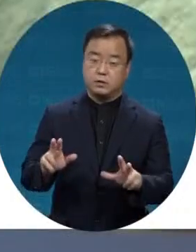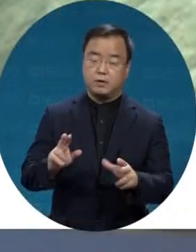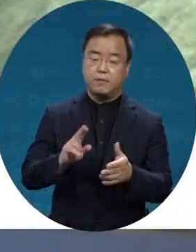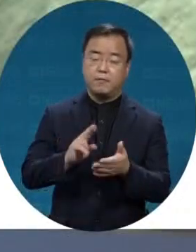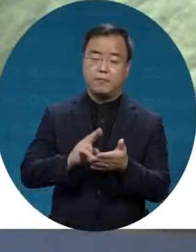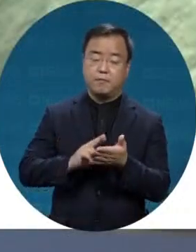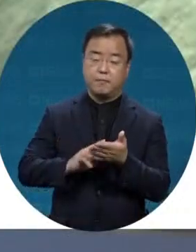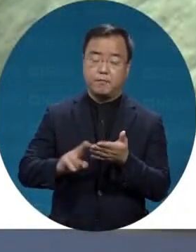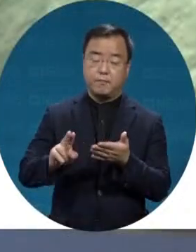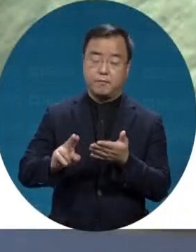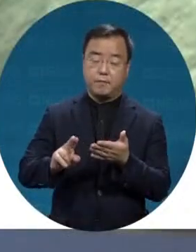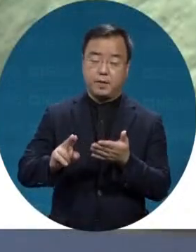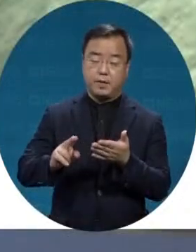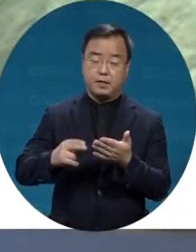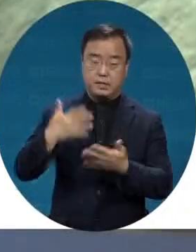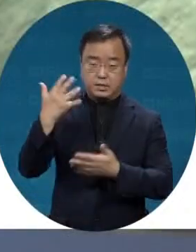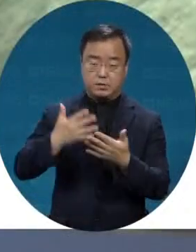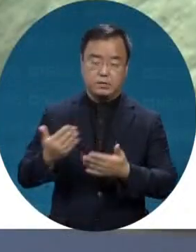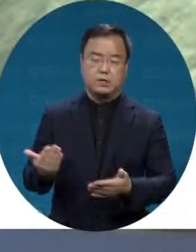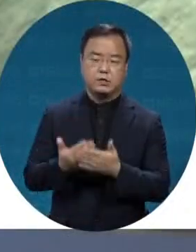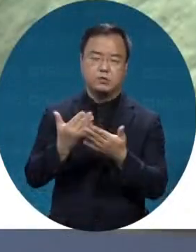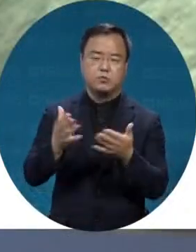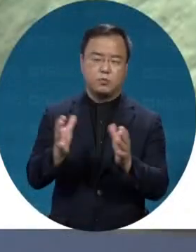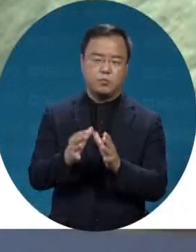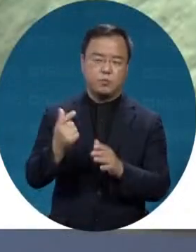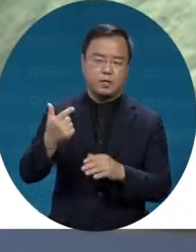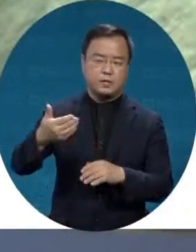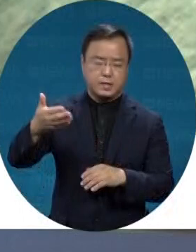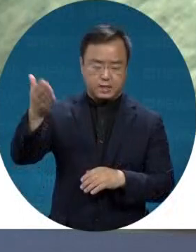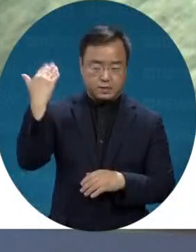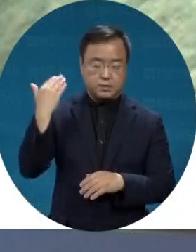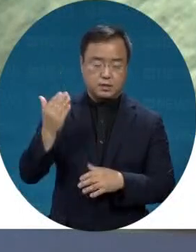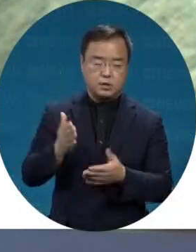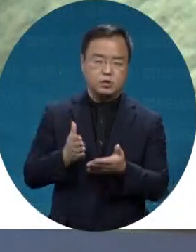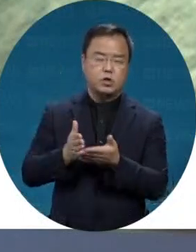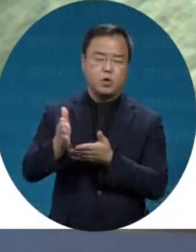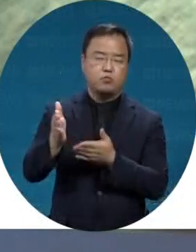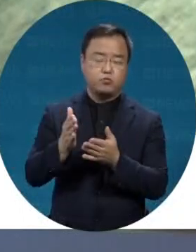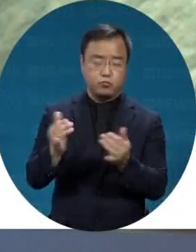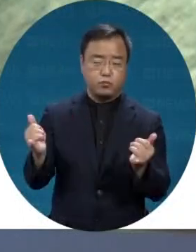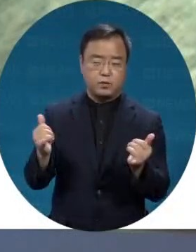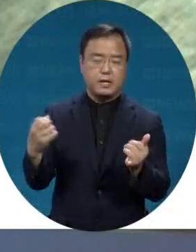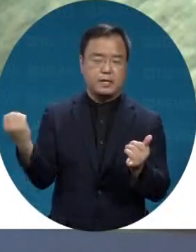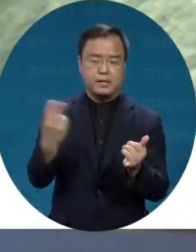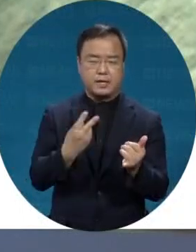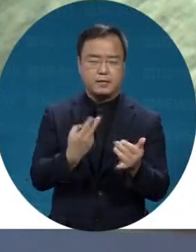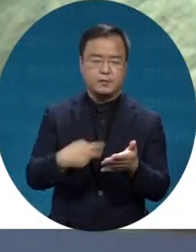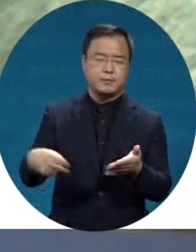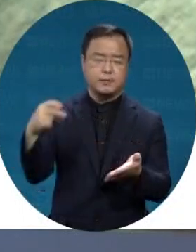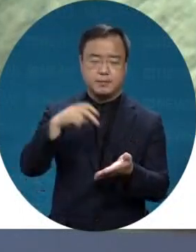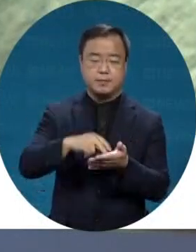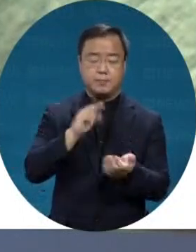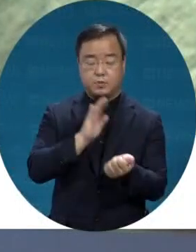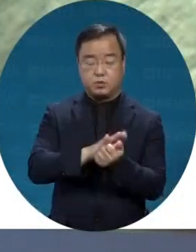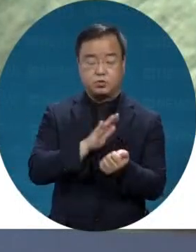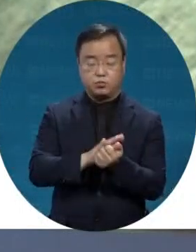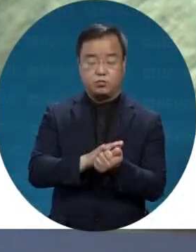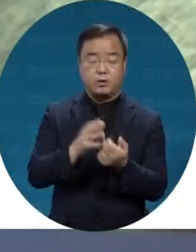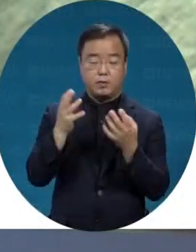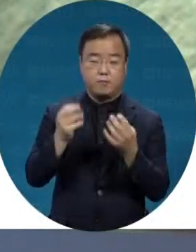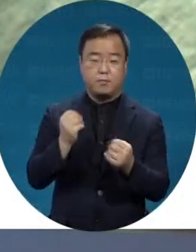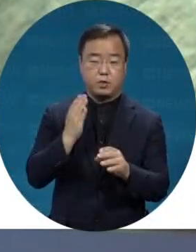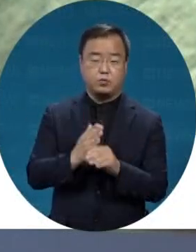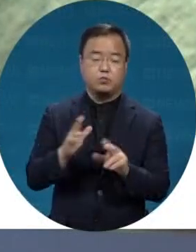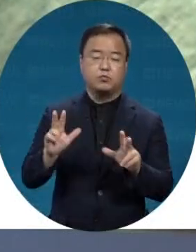진흥원에서 매해 그 시니어 작가들를 그 대비시키기 리스타트 하기 위한 지원 사업을 많이 하고 있고요 지금